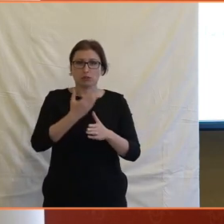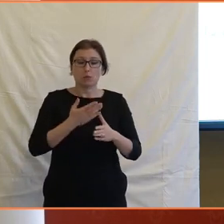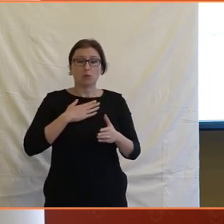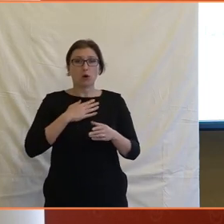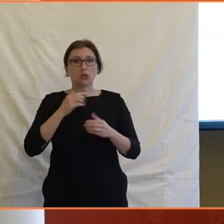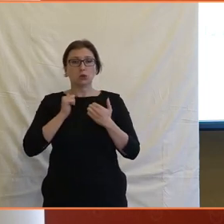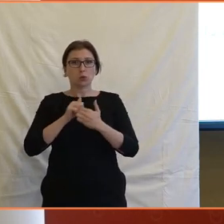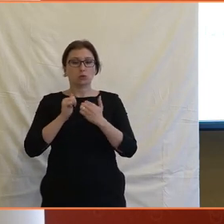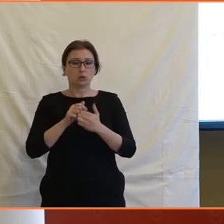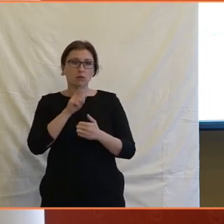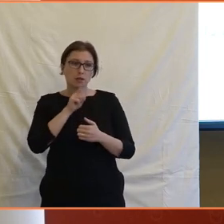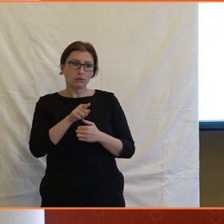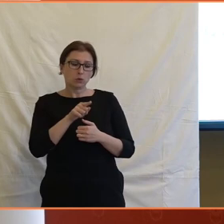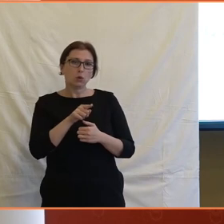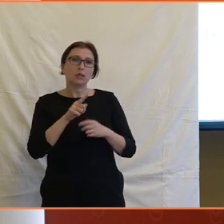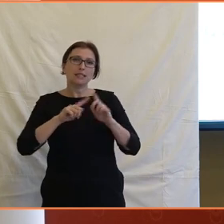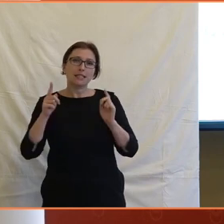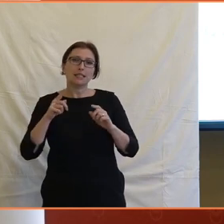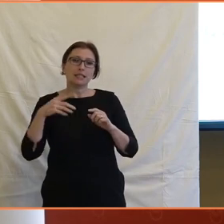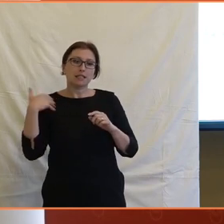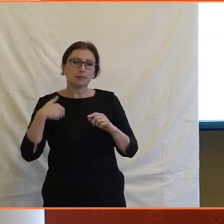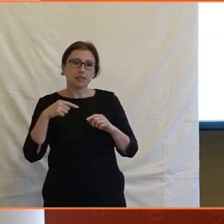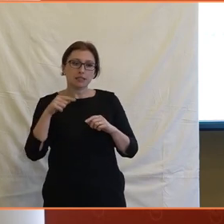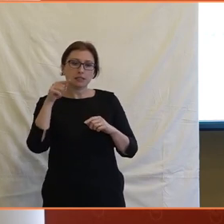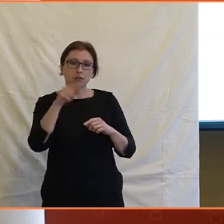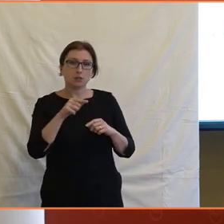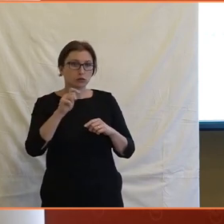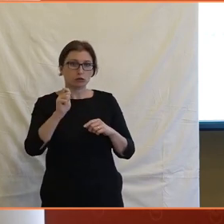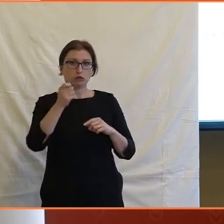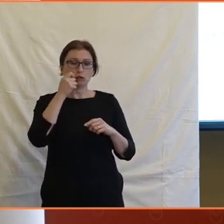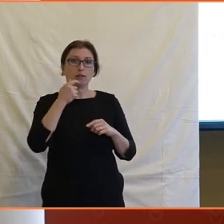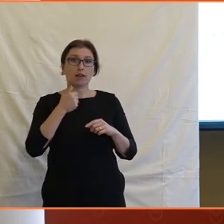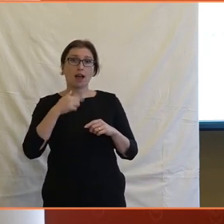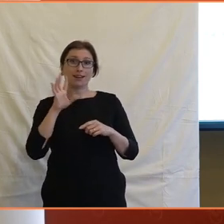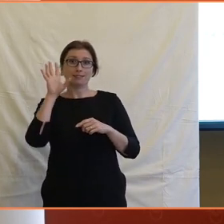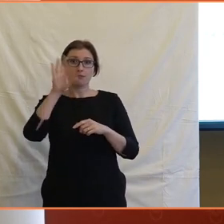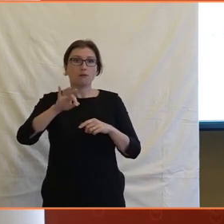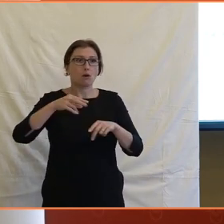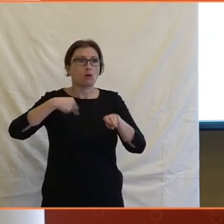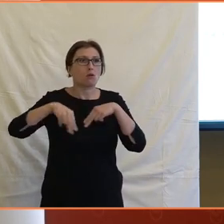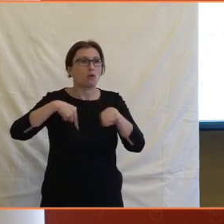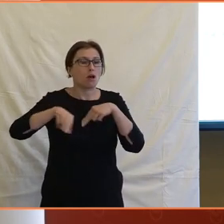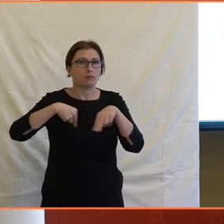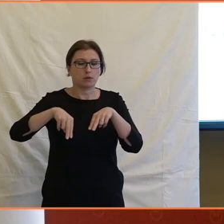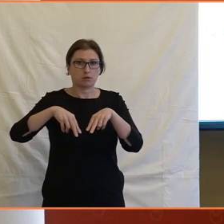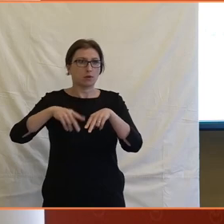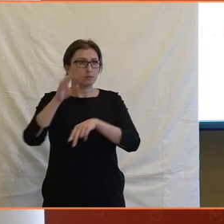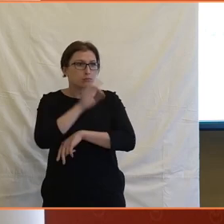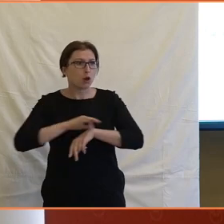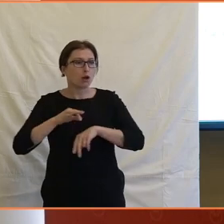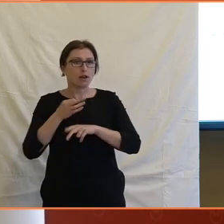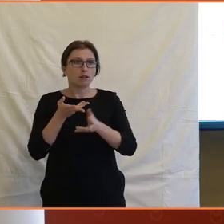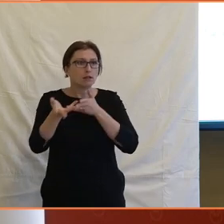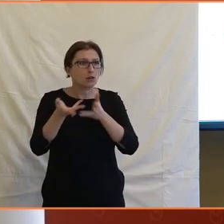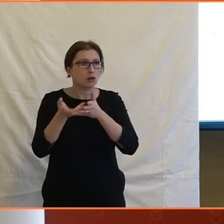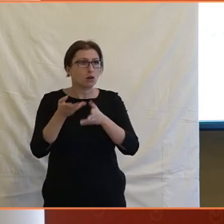praxe vždycky na jiných rezortech naprosto lidi šokuje, když já jim zavolám a bavím se s nima věcně o tom projektu a nevedu s